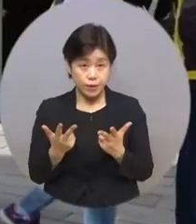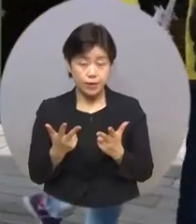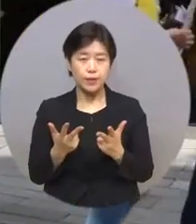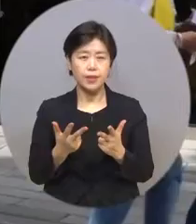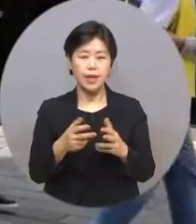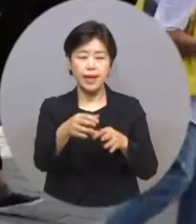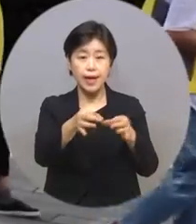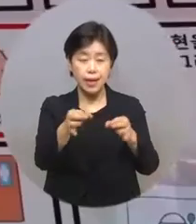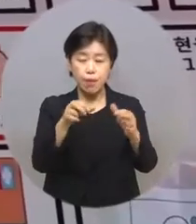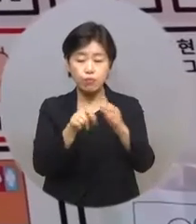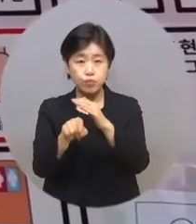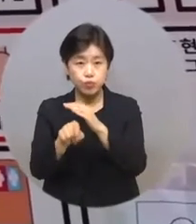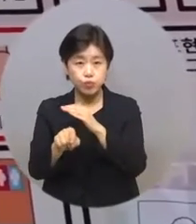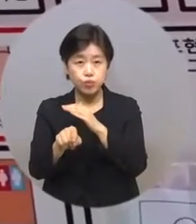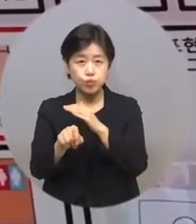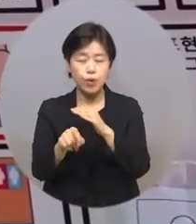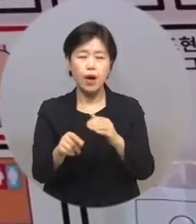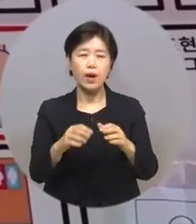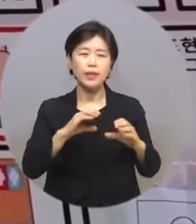대체보완의사소통팔찌와